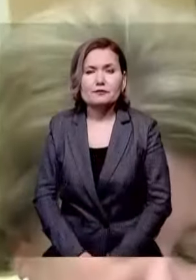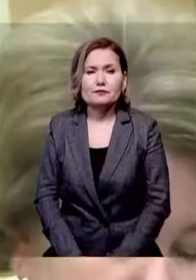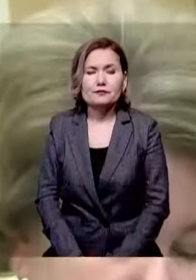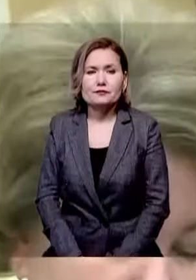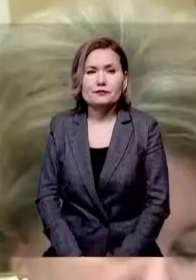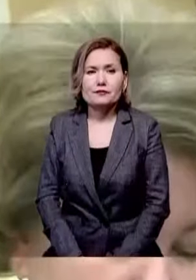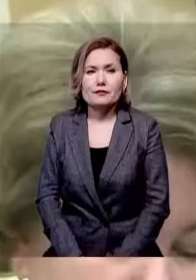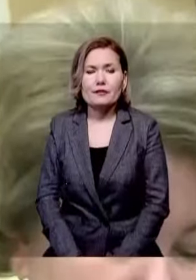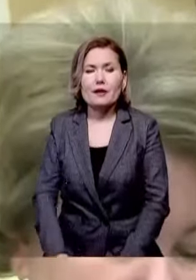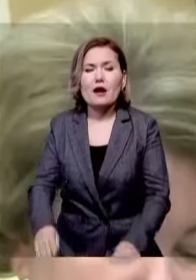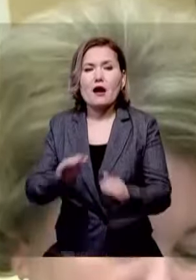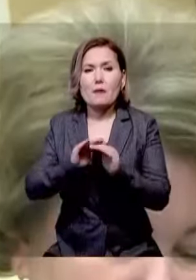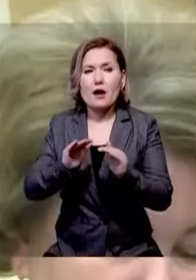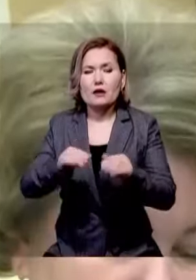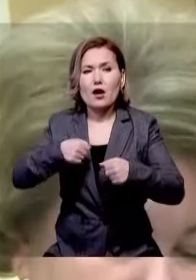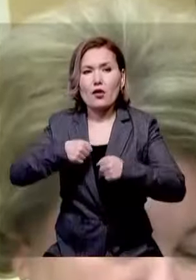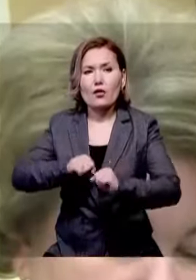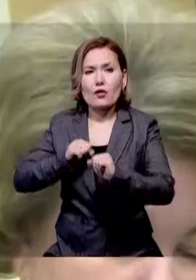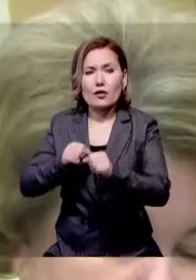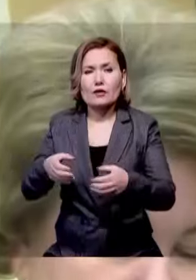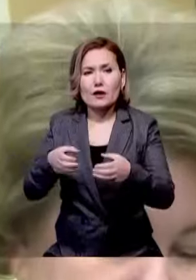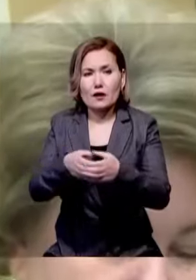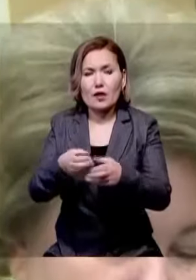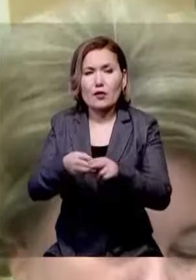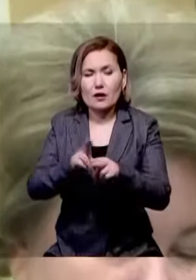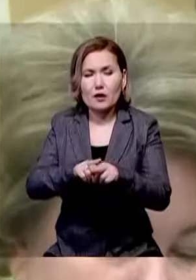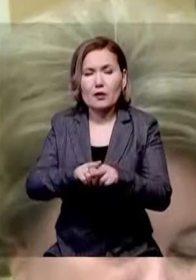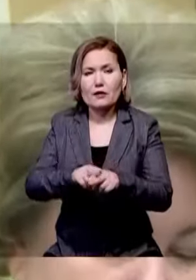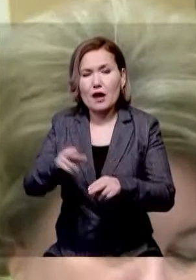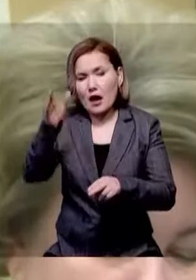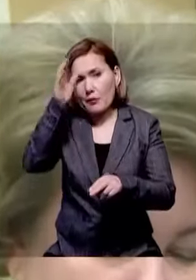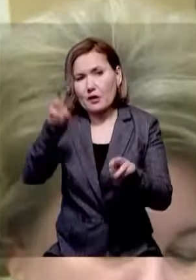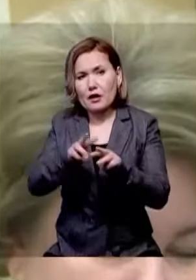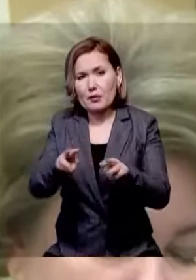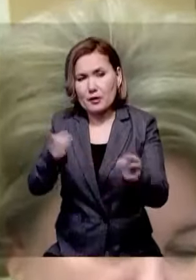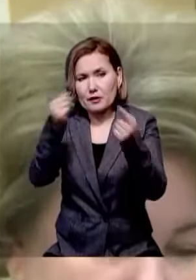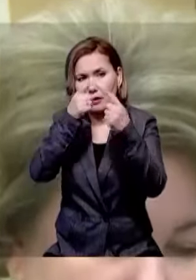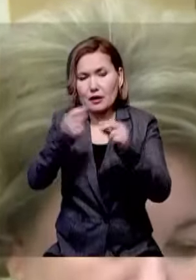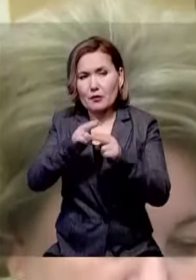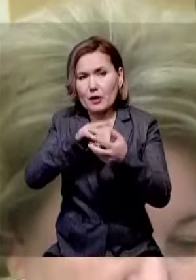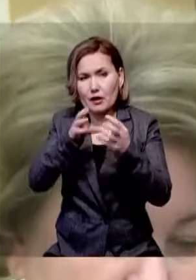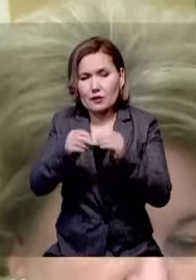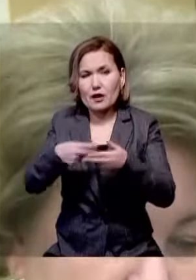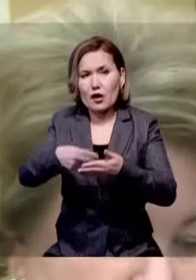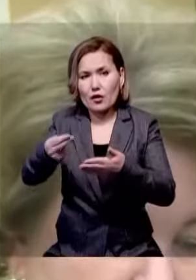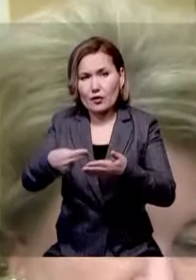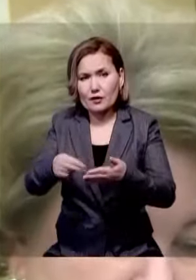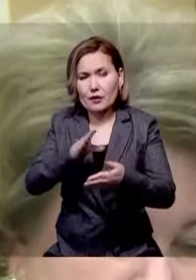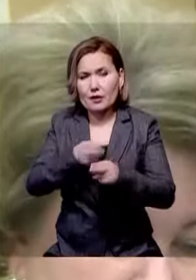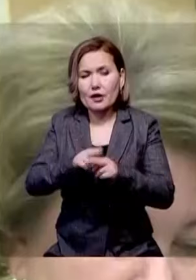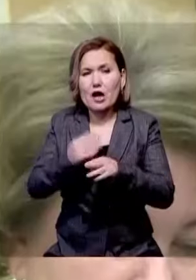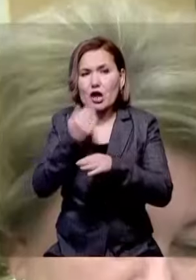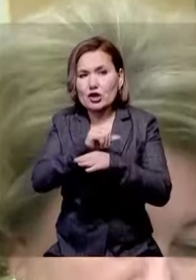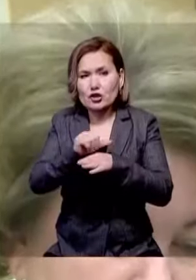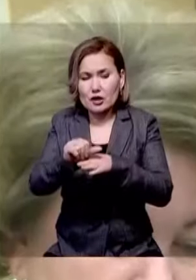Бала құқықтарын қорғау саласындағы өкілетті орган болып саналатын оқу ағарту министрлігінің мәліметіне сүйенсек, конвенцияға қол қойғалы бері